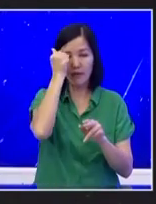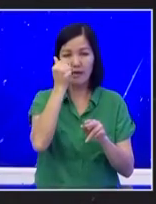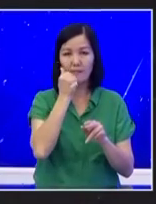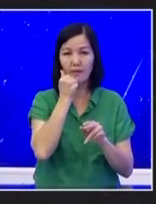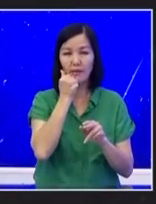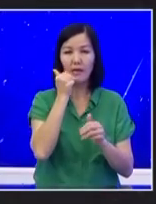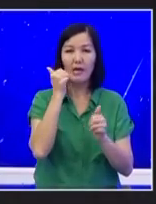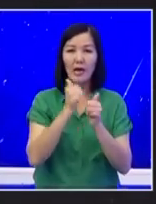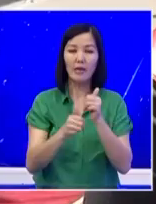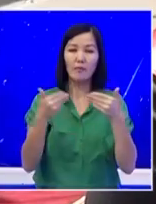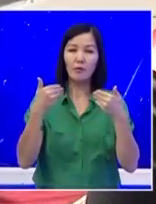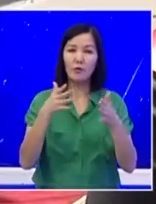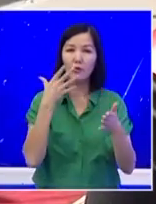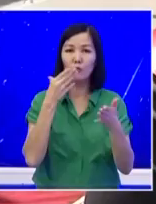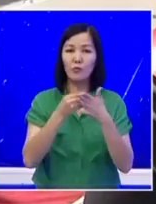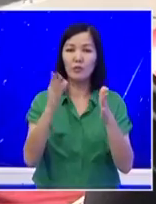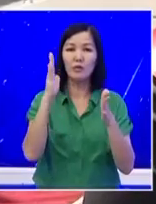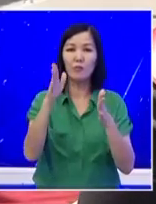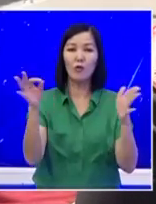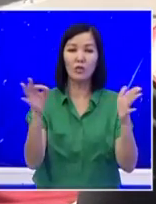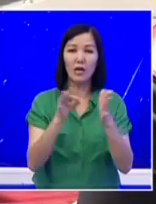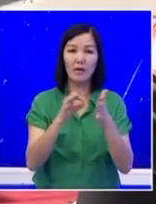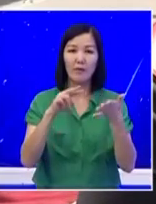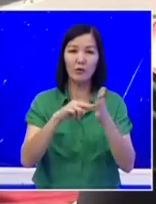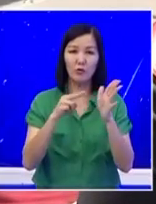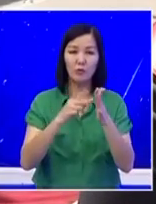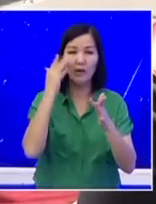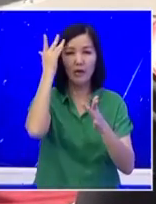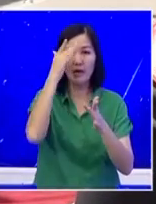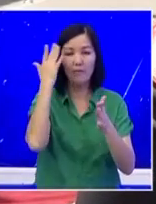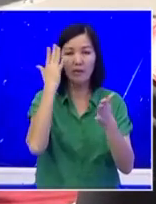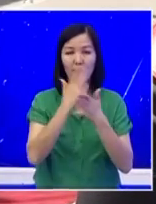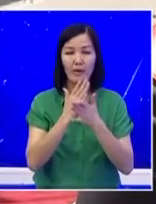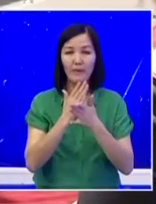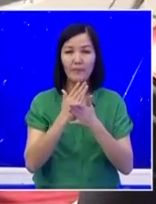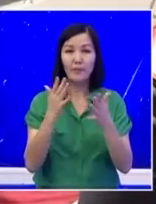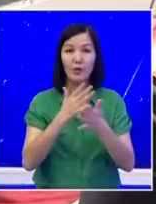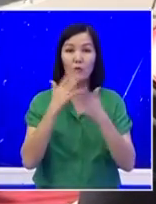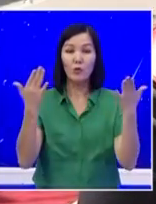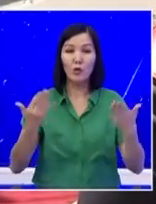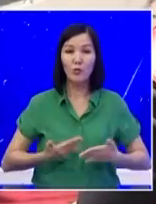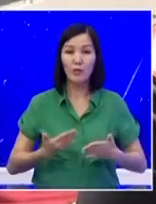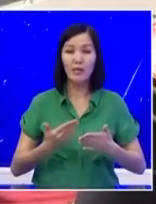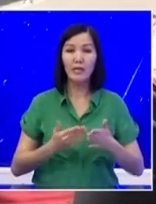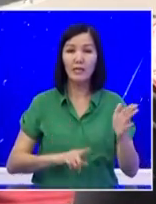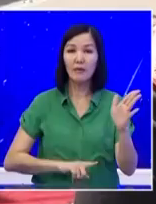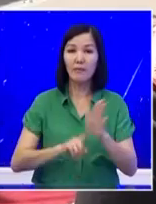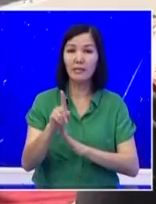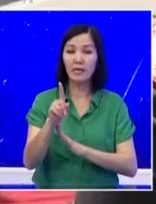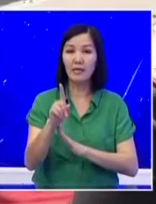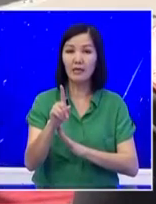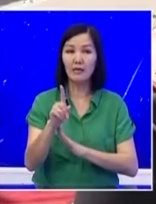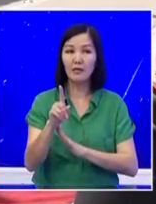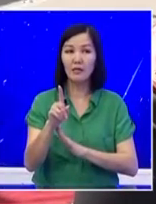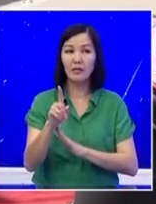шексіз. Әрбір түлектің өзінің алға қойған мақсаты, алға қойған арманы, үлкен өмірге деген аяқ басқалы тұрғандағы